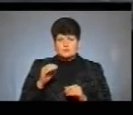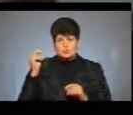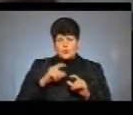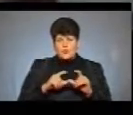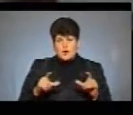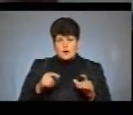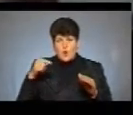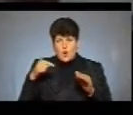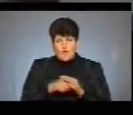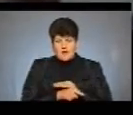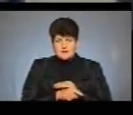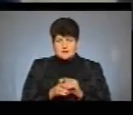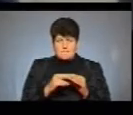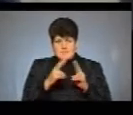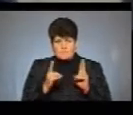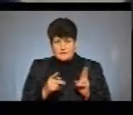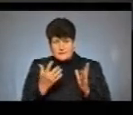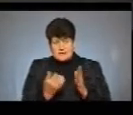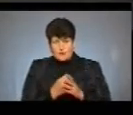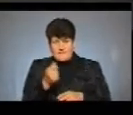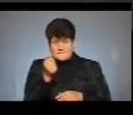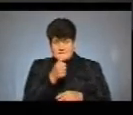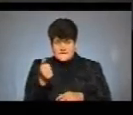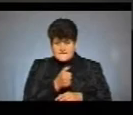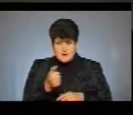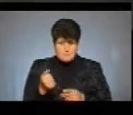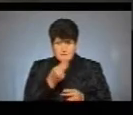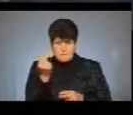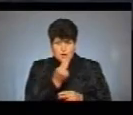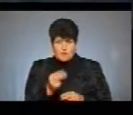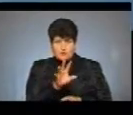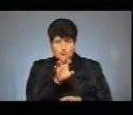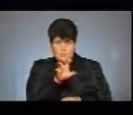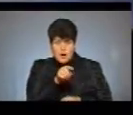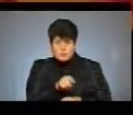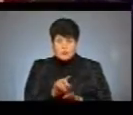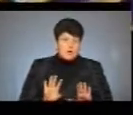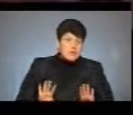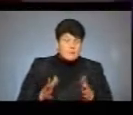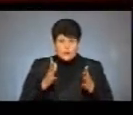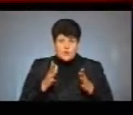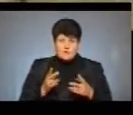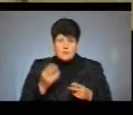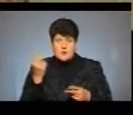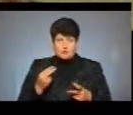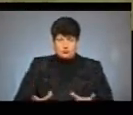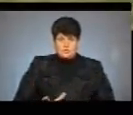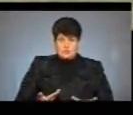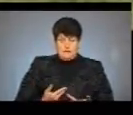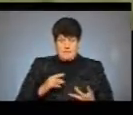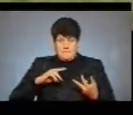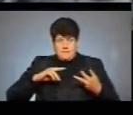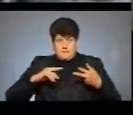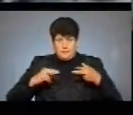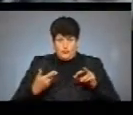під мостом. Там він знаходить балончик з фарбами і малює графіті собаки. Раптово малюнок оживає та перетворюється у